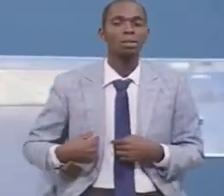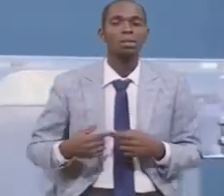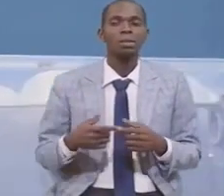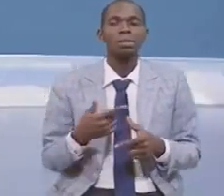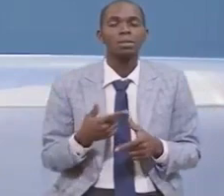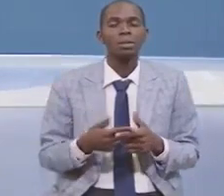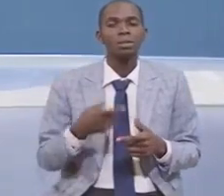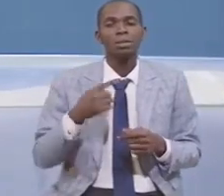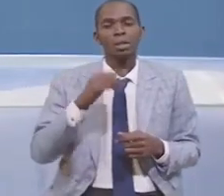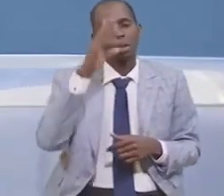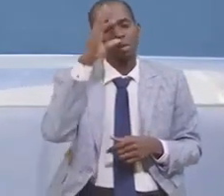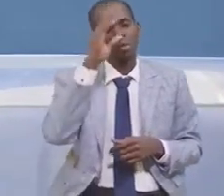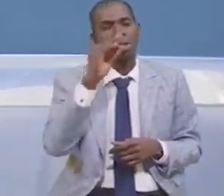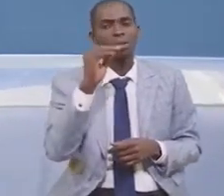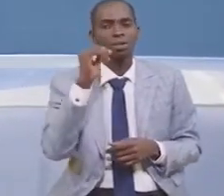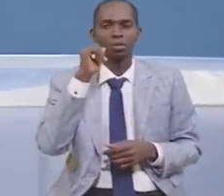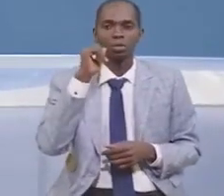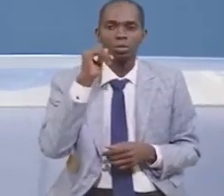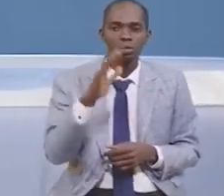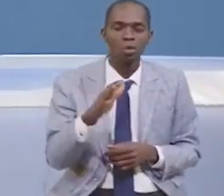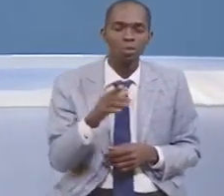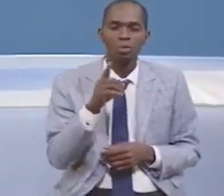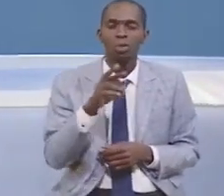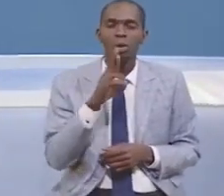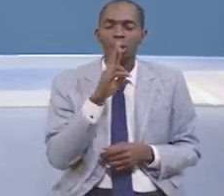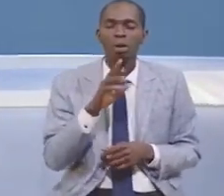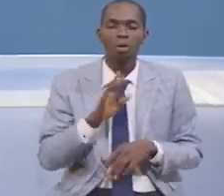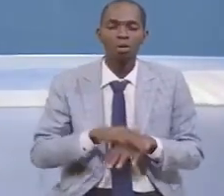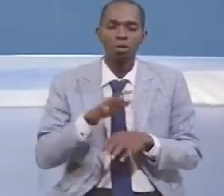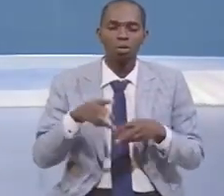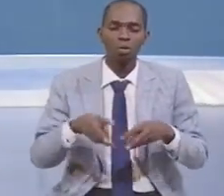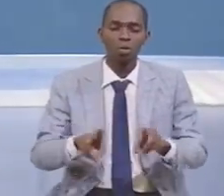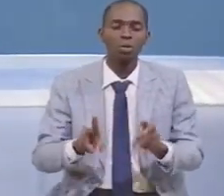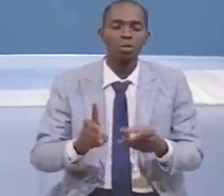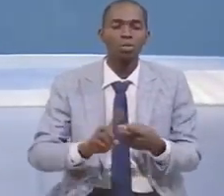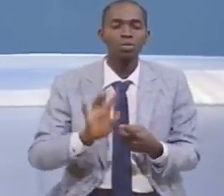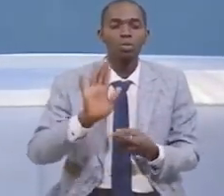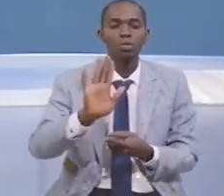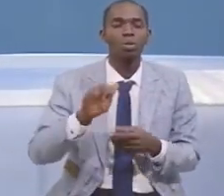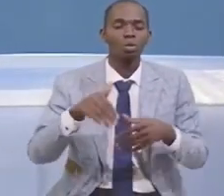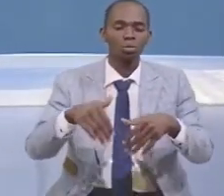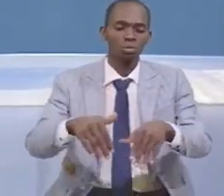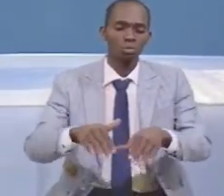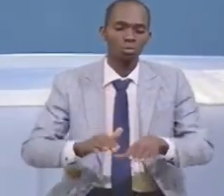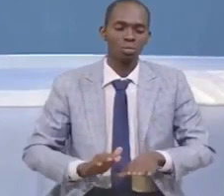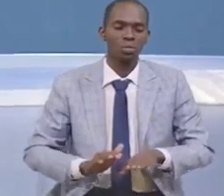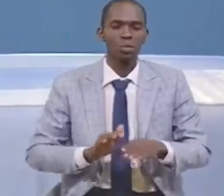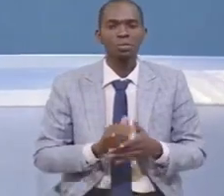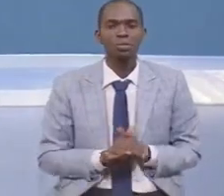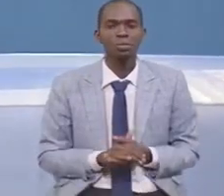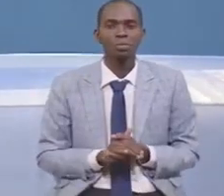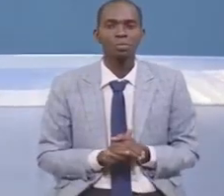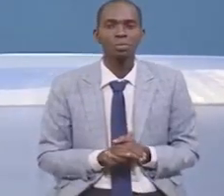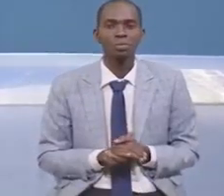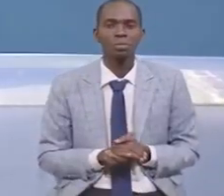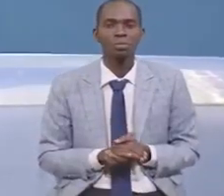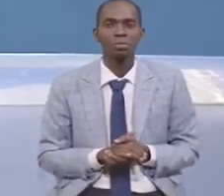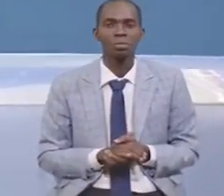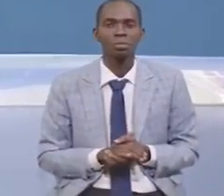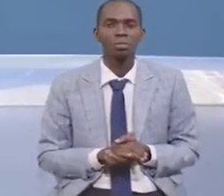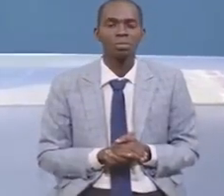you are a woman on the way to your grave. అయ్యో, మీ నాశనానికి మీరు వెళ్తున్న స్త్రీ పురుషులుగా మీరు ఉంటారు.